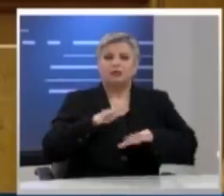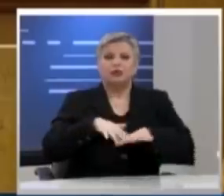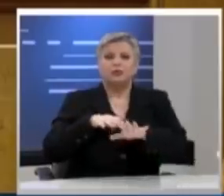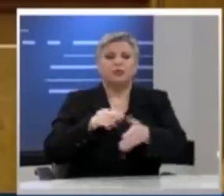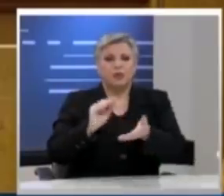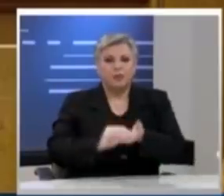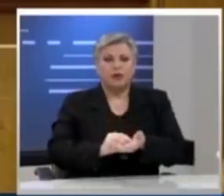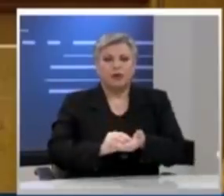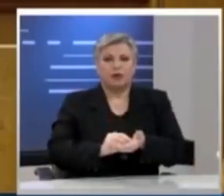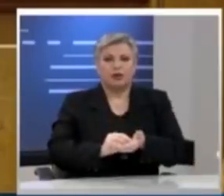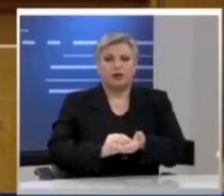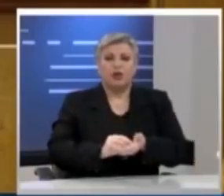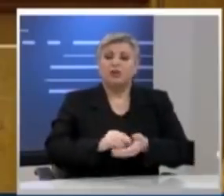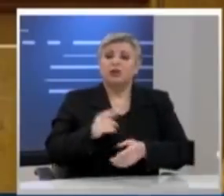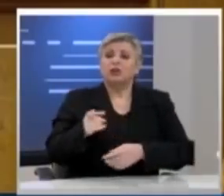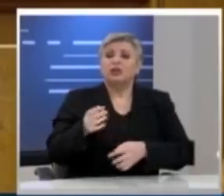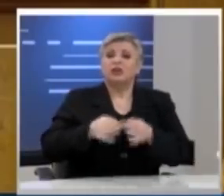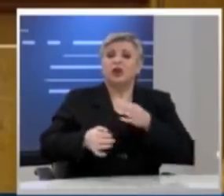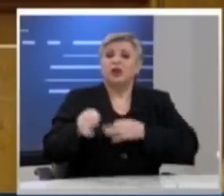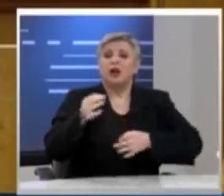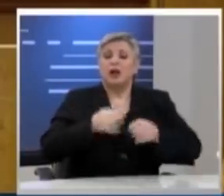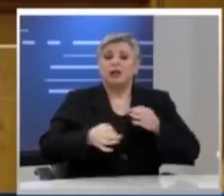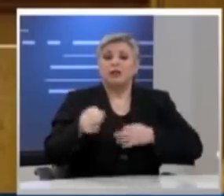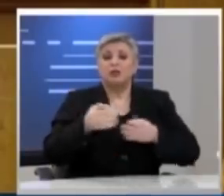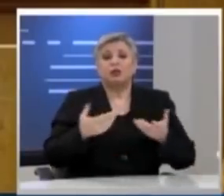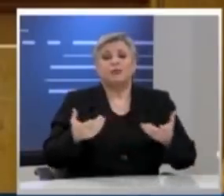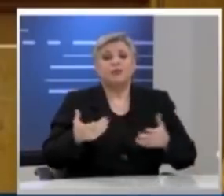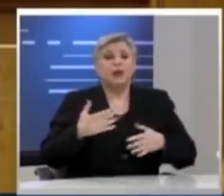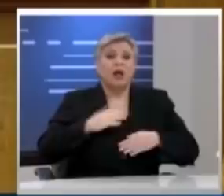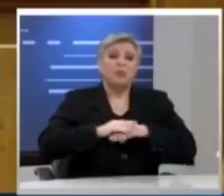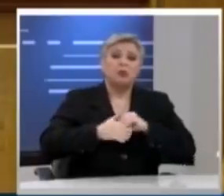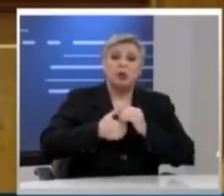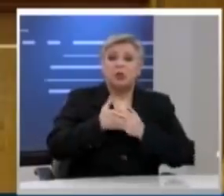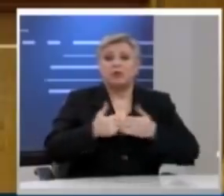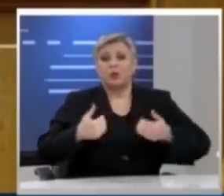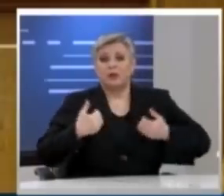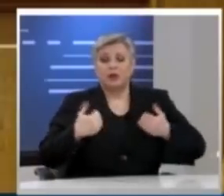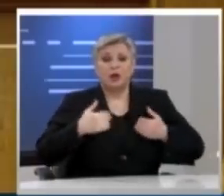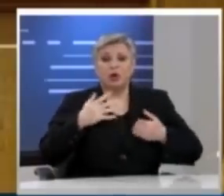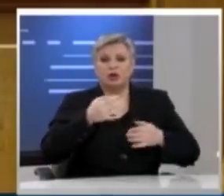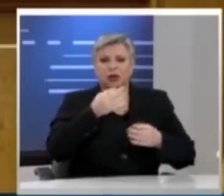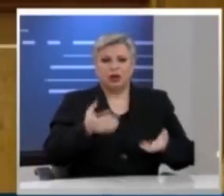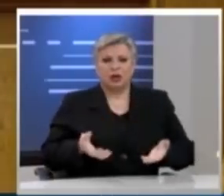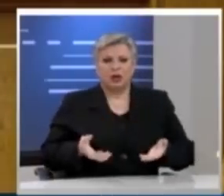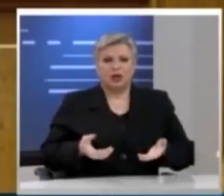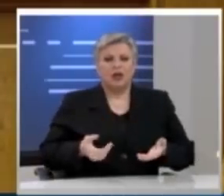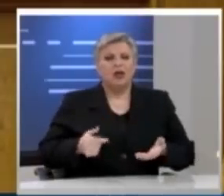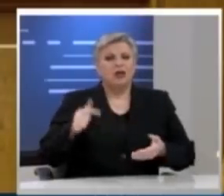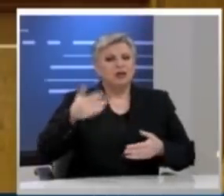κατά τα άλλα κόπτεστε για να ακούγεται η φωνή των νέων μας επιτεθήκαμε στις μαθητικές